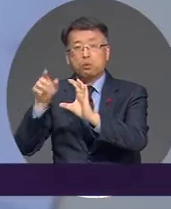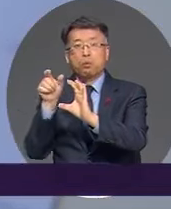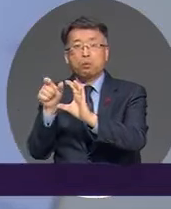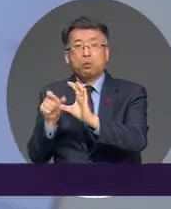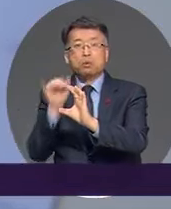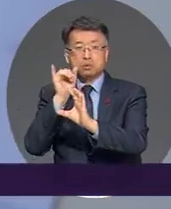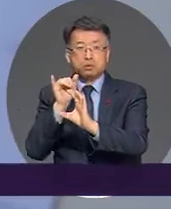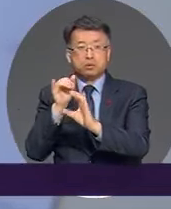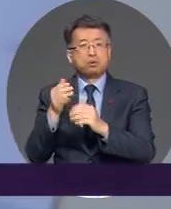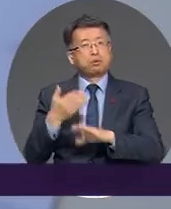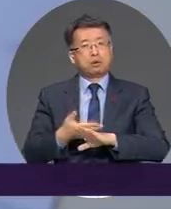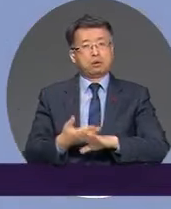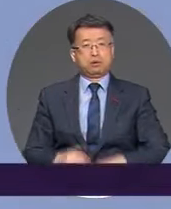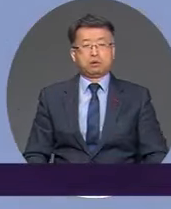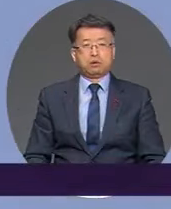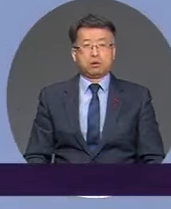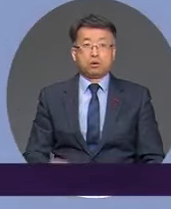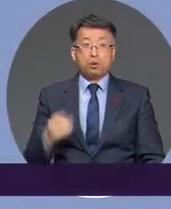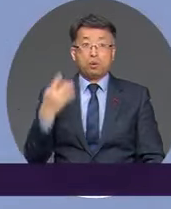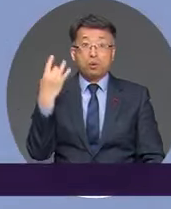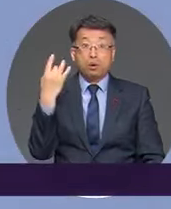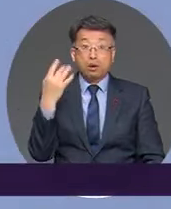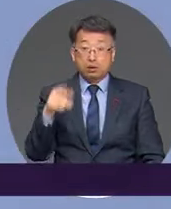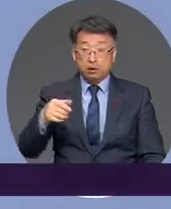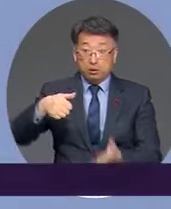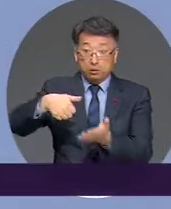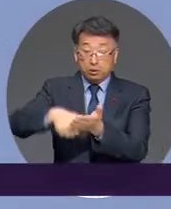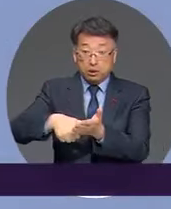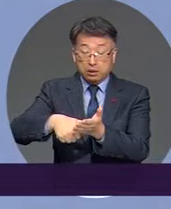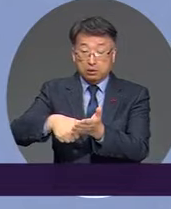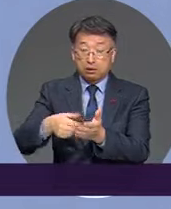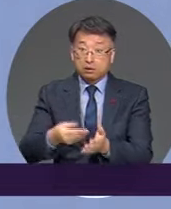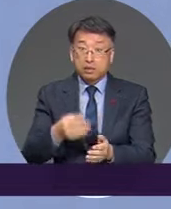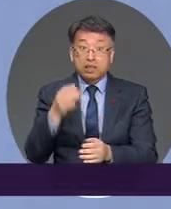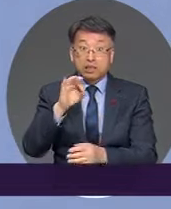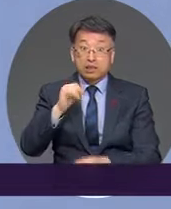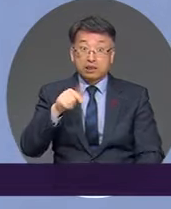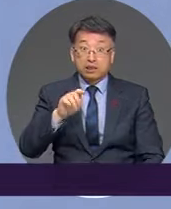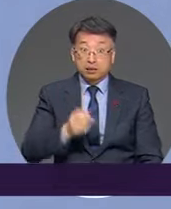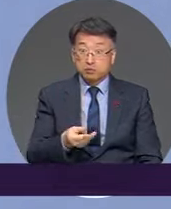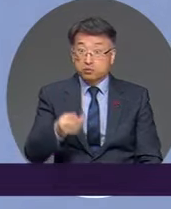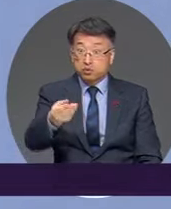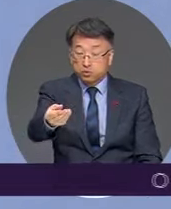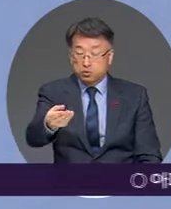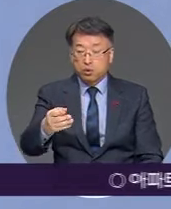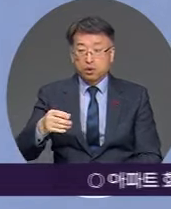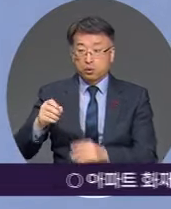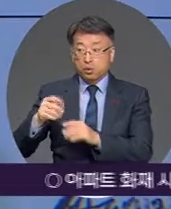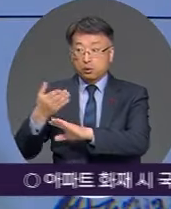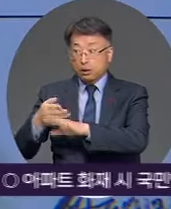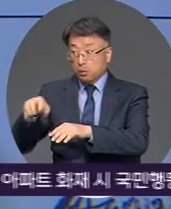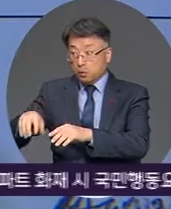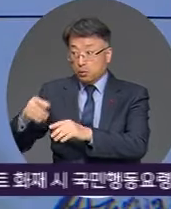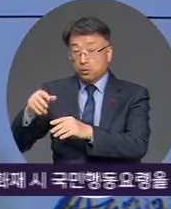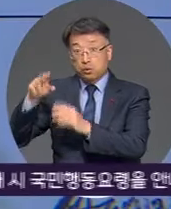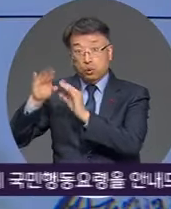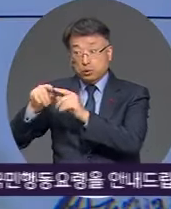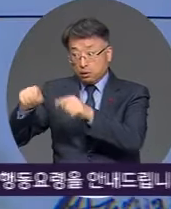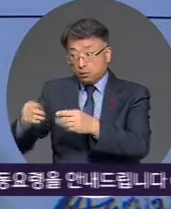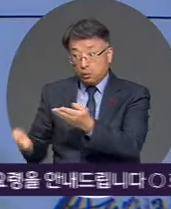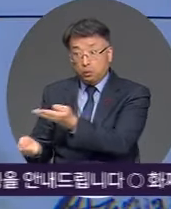땅주인은 성자에게 만 준 인감증명서 원본이 또 다른 업체가 창원시에 제출한 동의서에 첨부돼 있었다고도